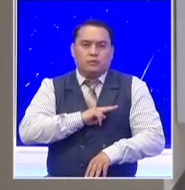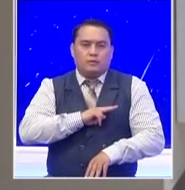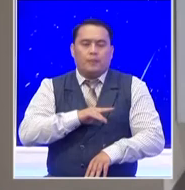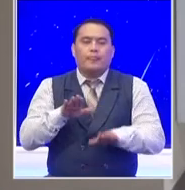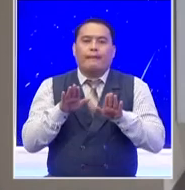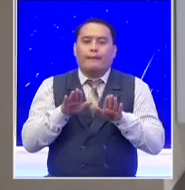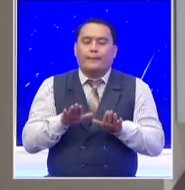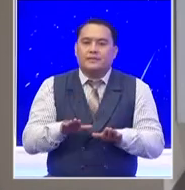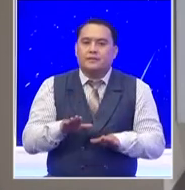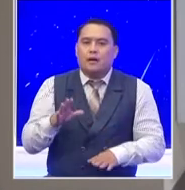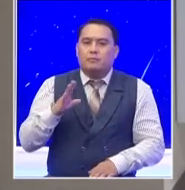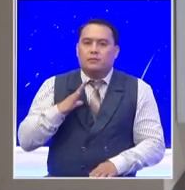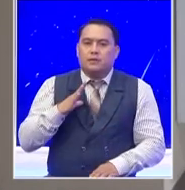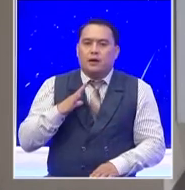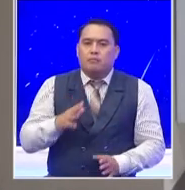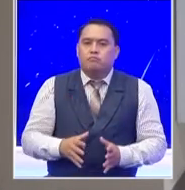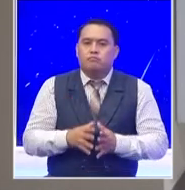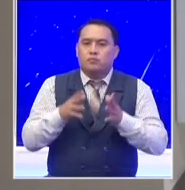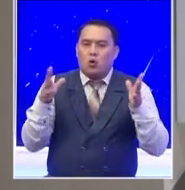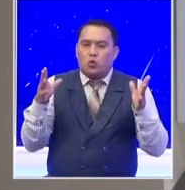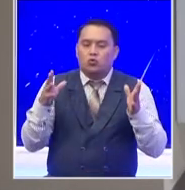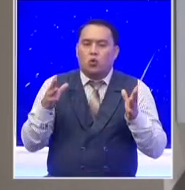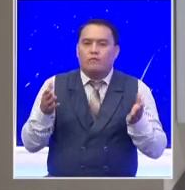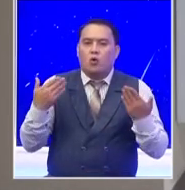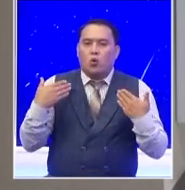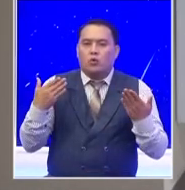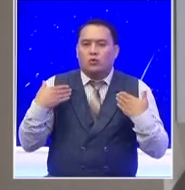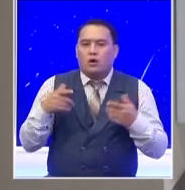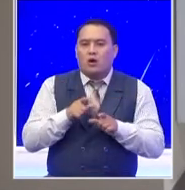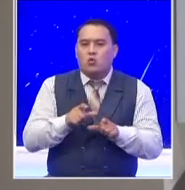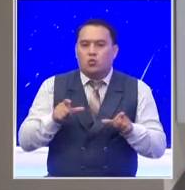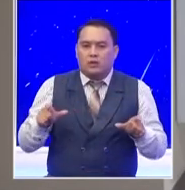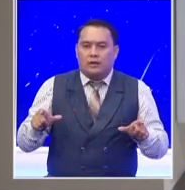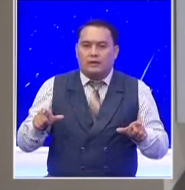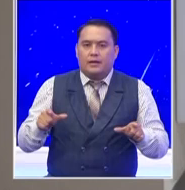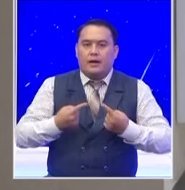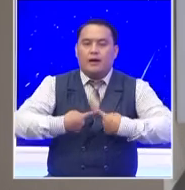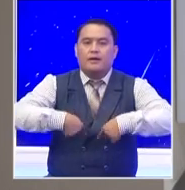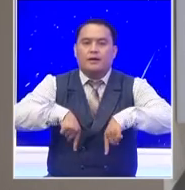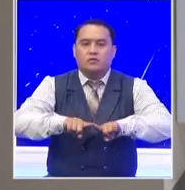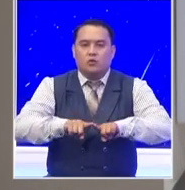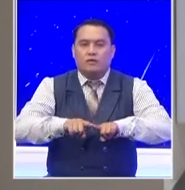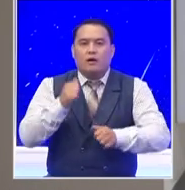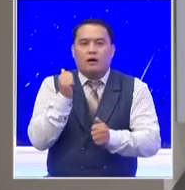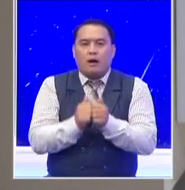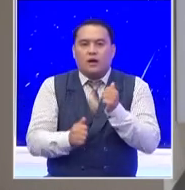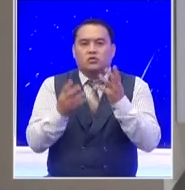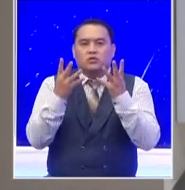на местах большого отдыха людей. Организовано